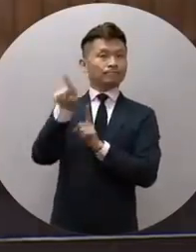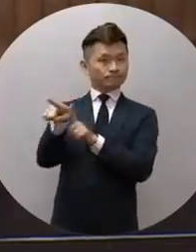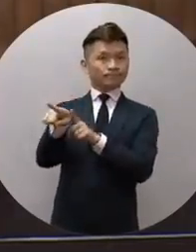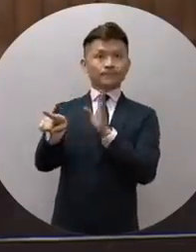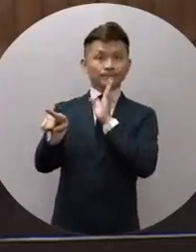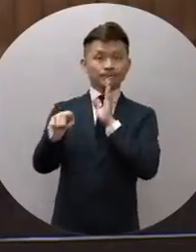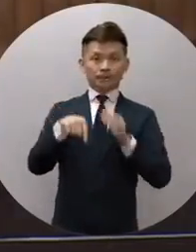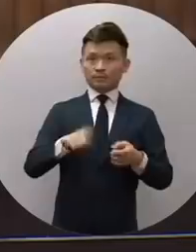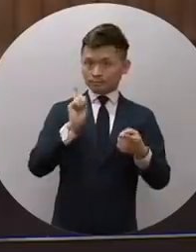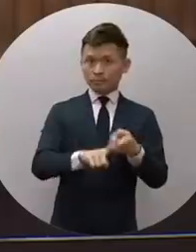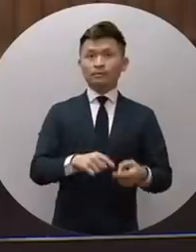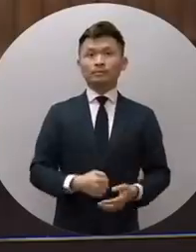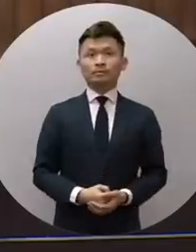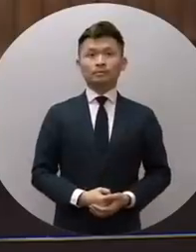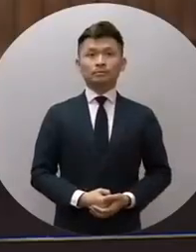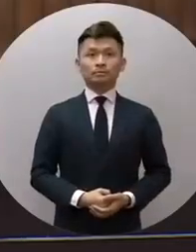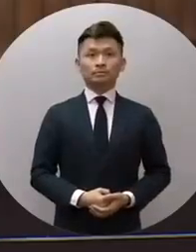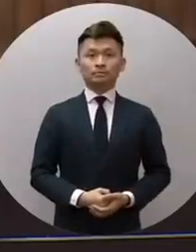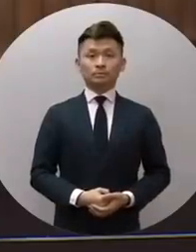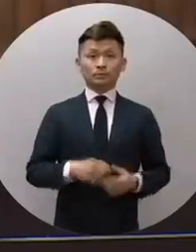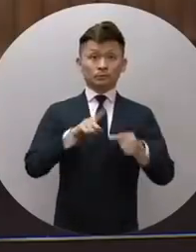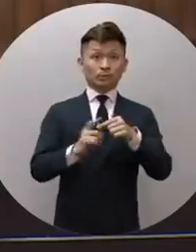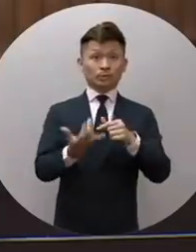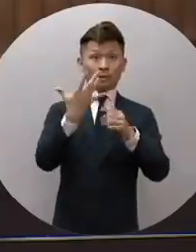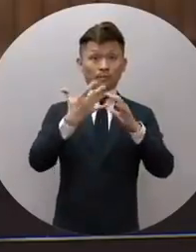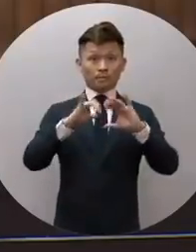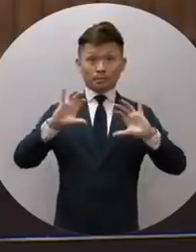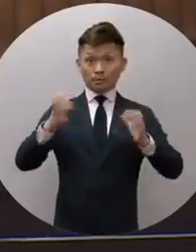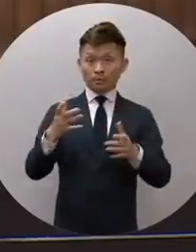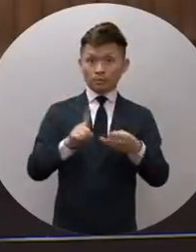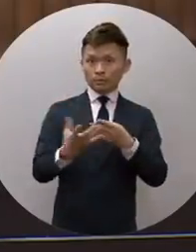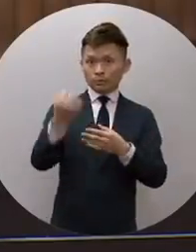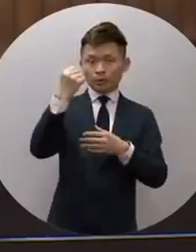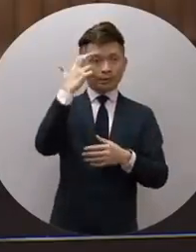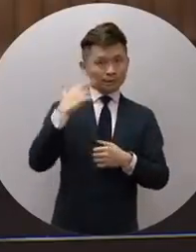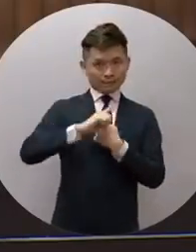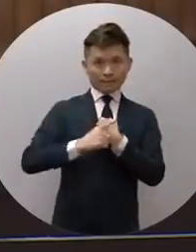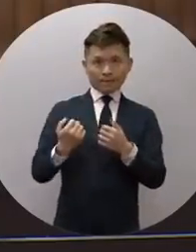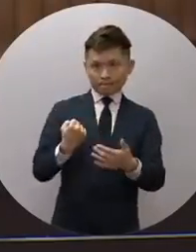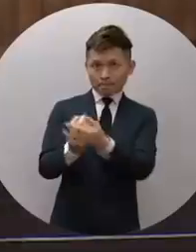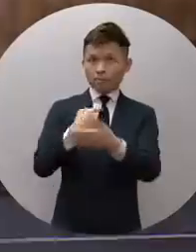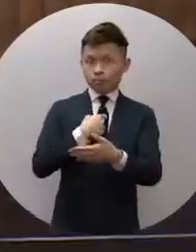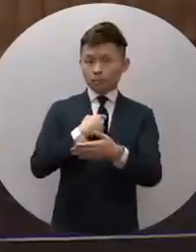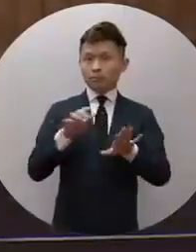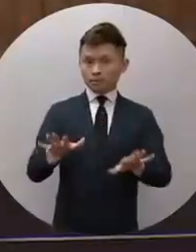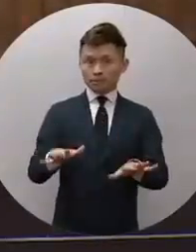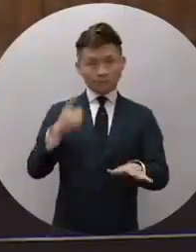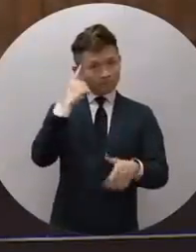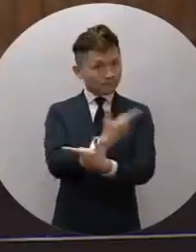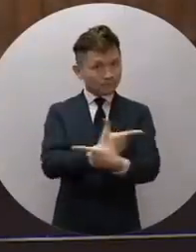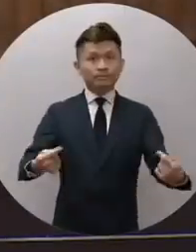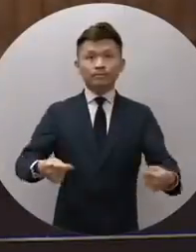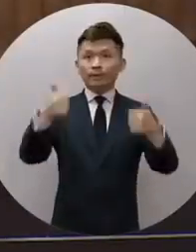就是正道。捍卫中华民国主权与宪法是我们现阶段最大的共